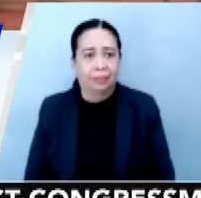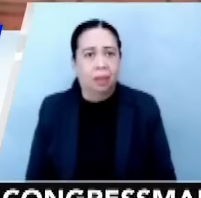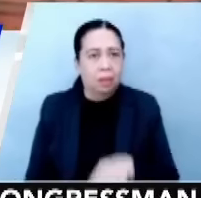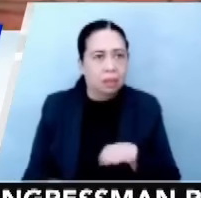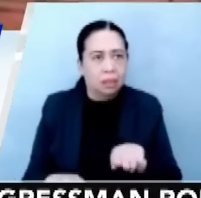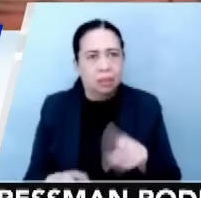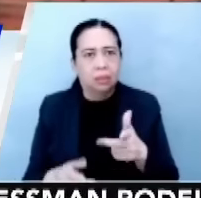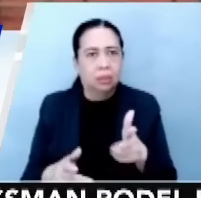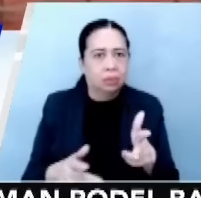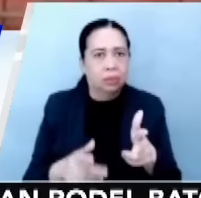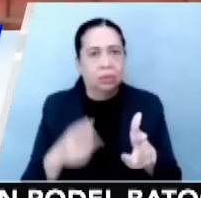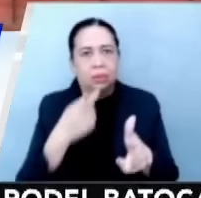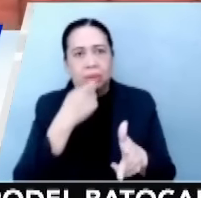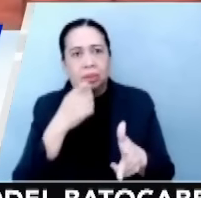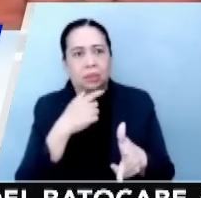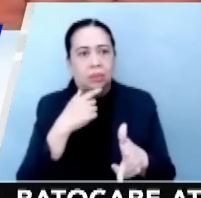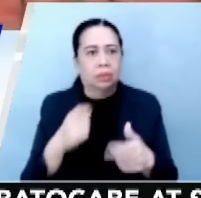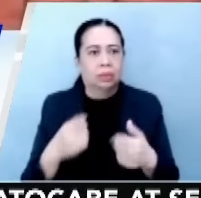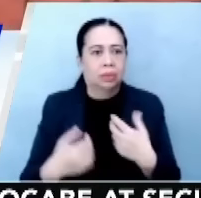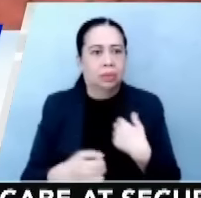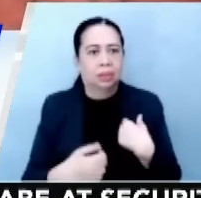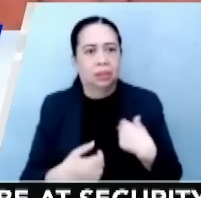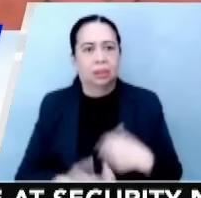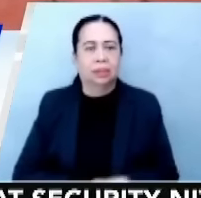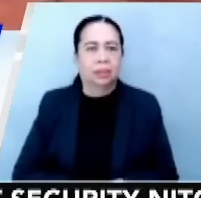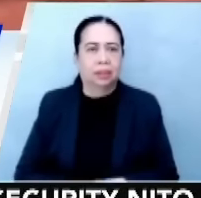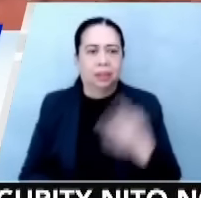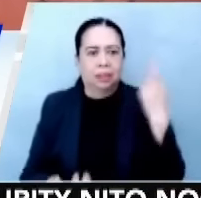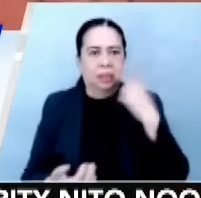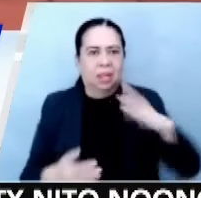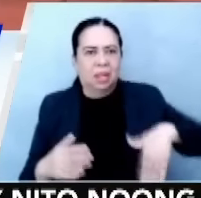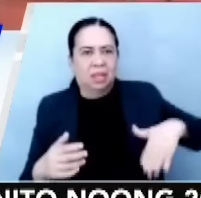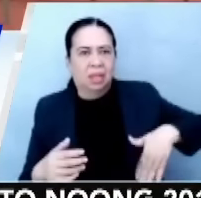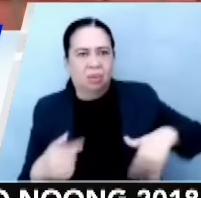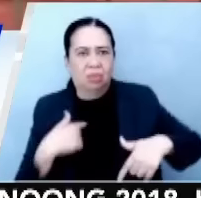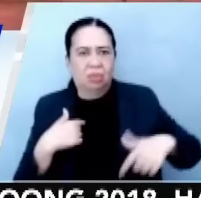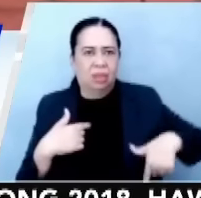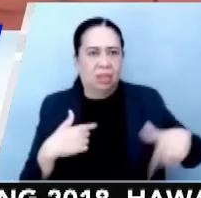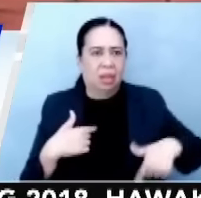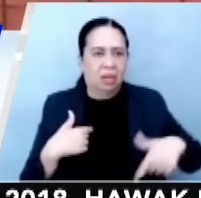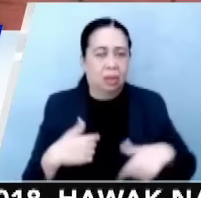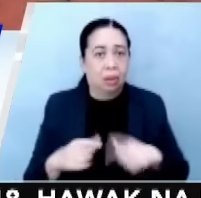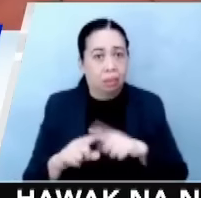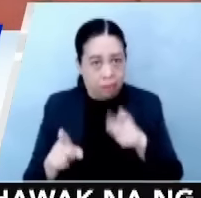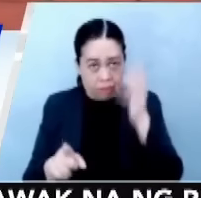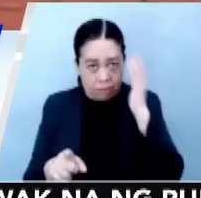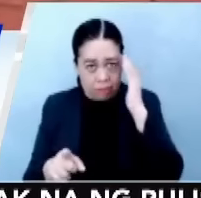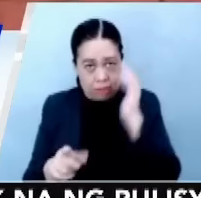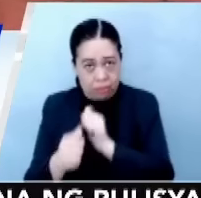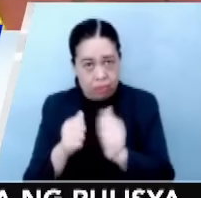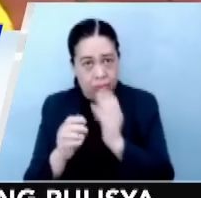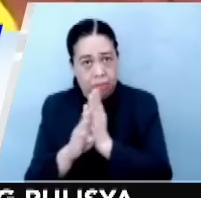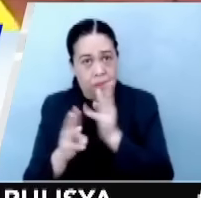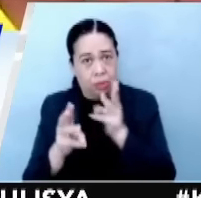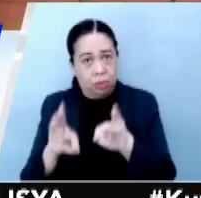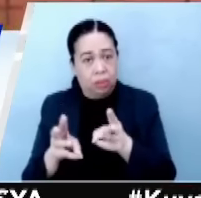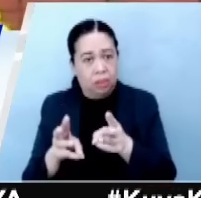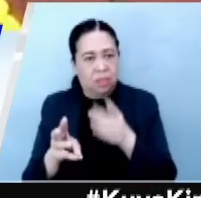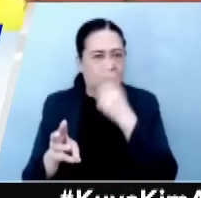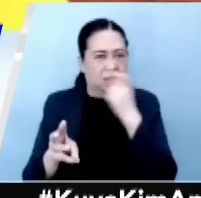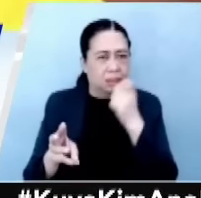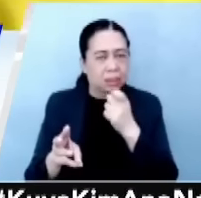nagmamadali po kasi, lit na po ako sir eh. Lit na po kasi ako sir. Kasi minado kayo na padakay sa busway. Opo sir, kasi okay naman